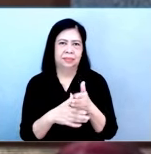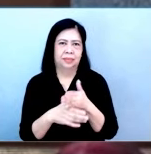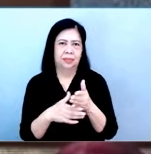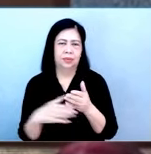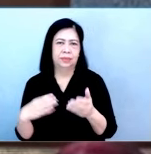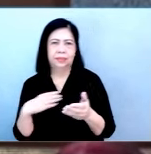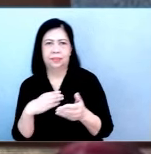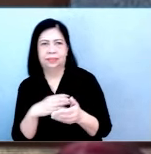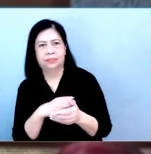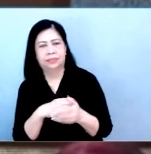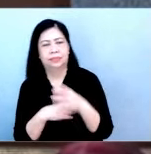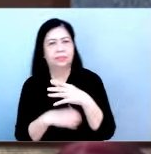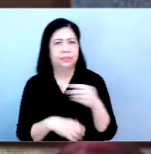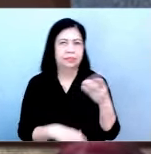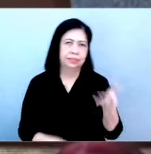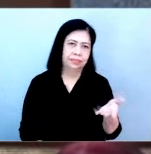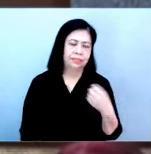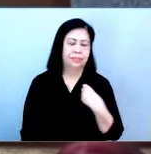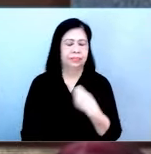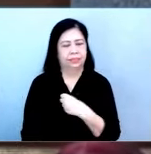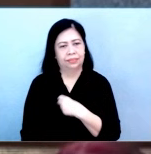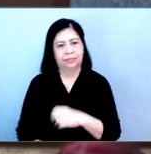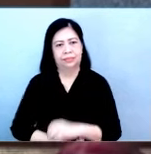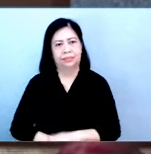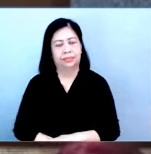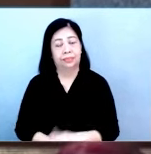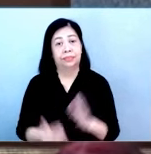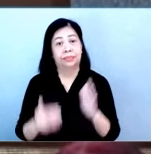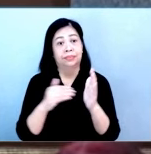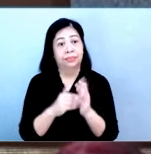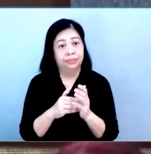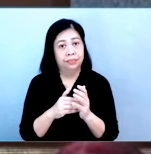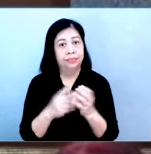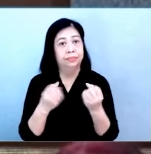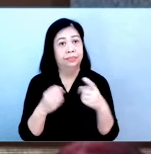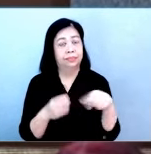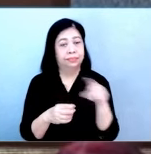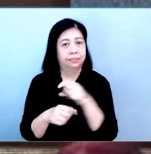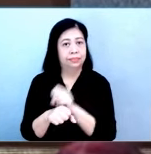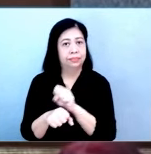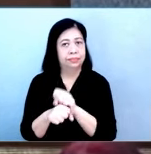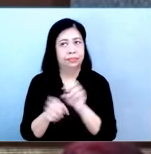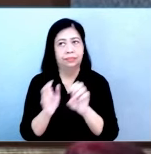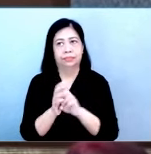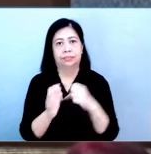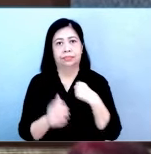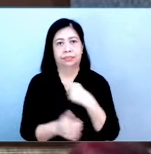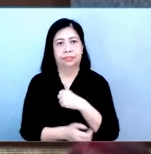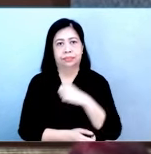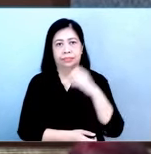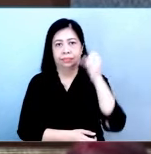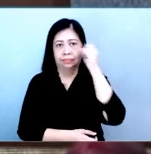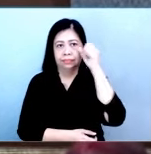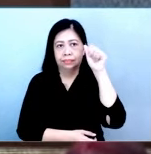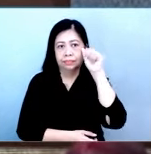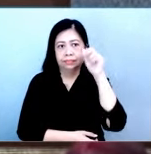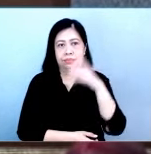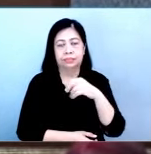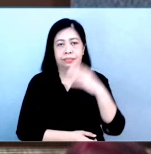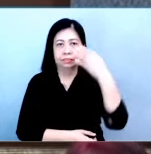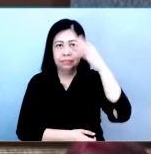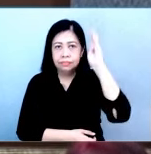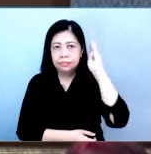Representatives and the Senate. Again, many of my colleagues like Senator Angara and Senator Bato de la